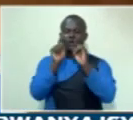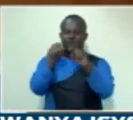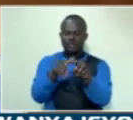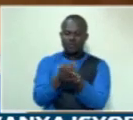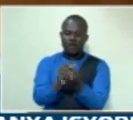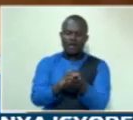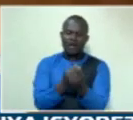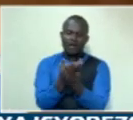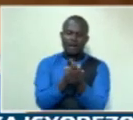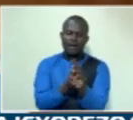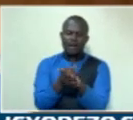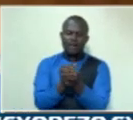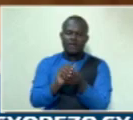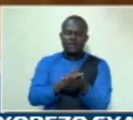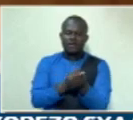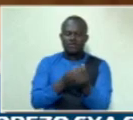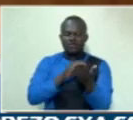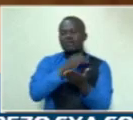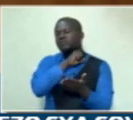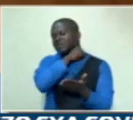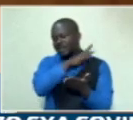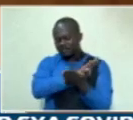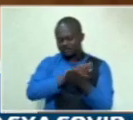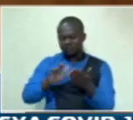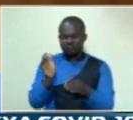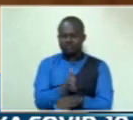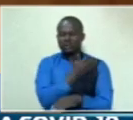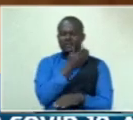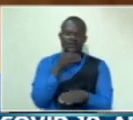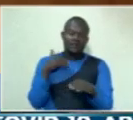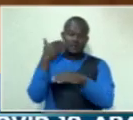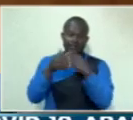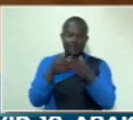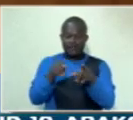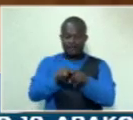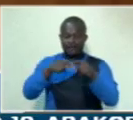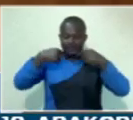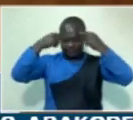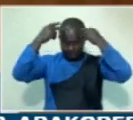ugakaraba ukidezinfekta hari imyambaro yaho ari nino yinambaye